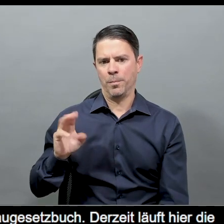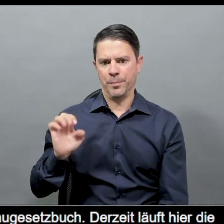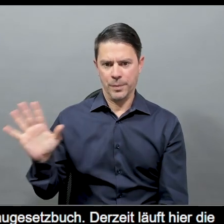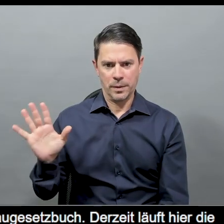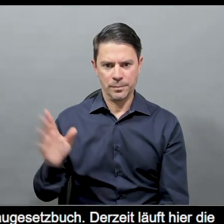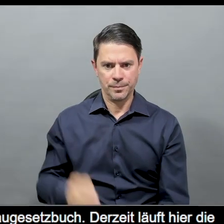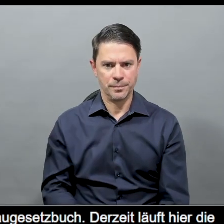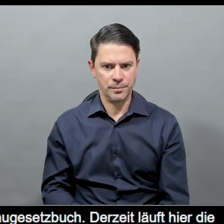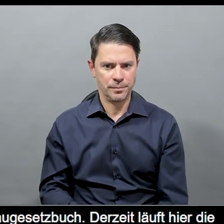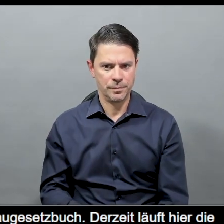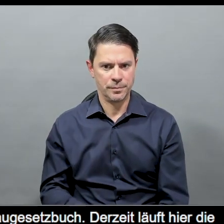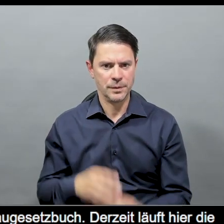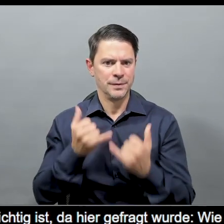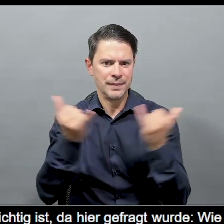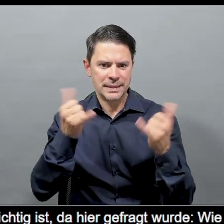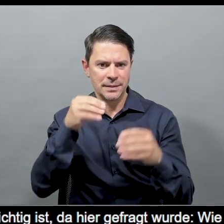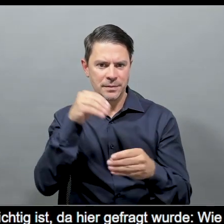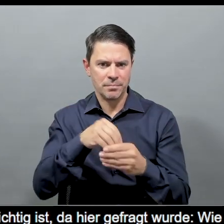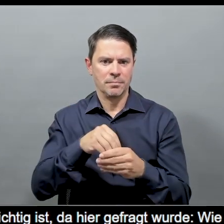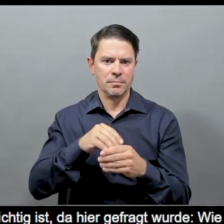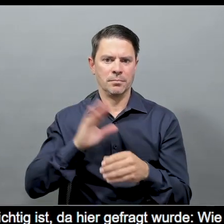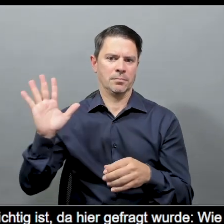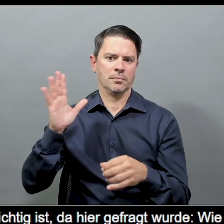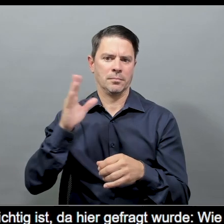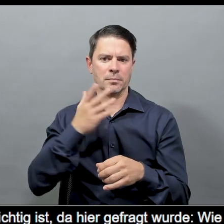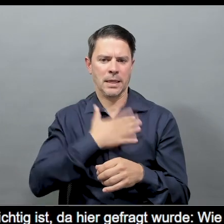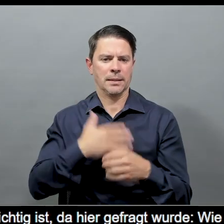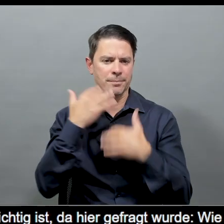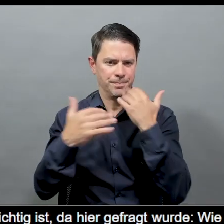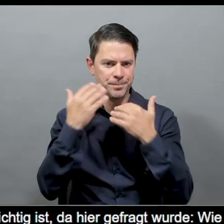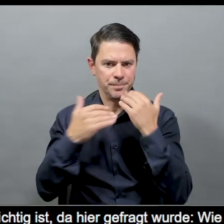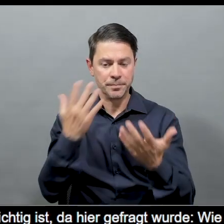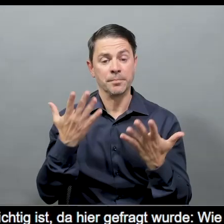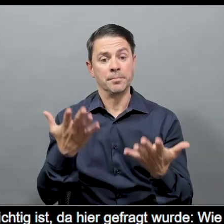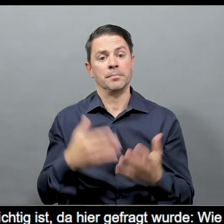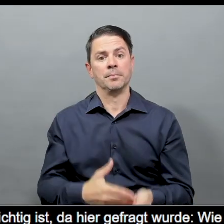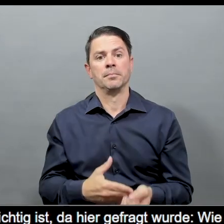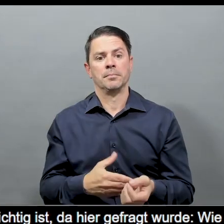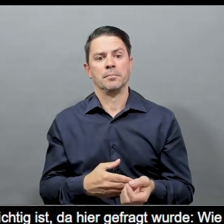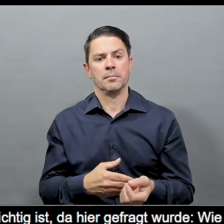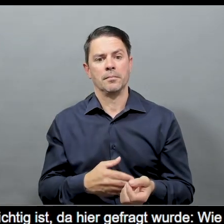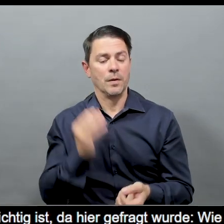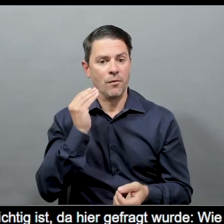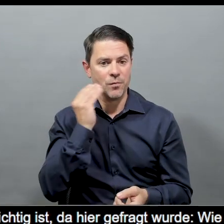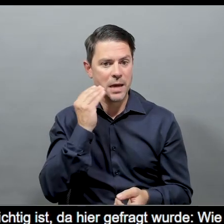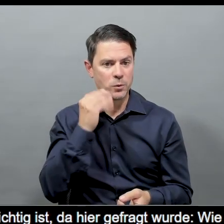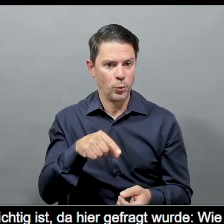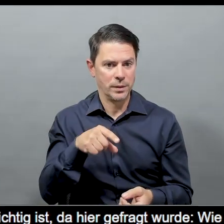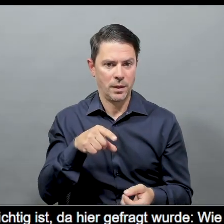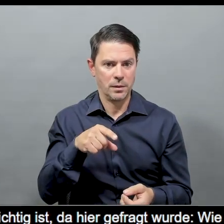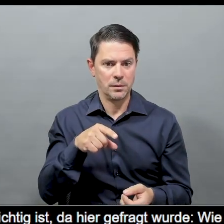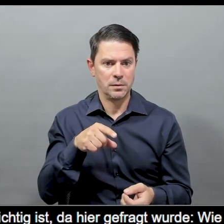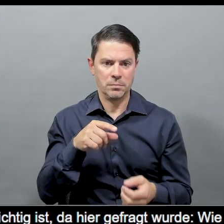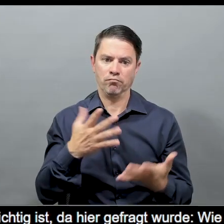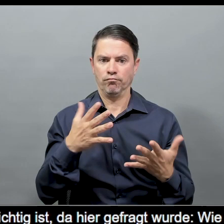für diese Aufgabe zuständig. Dort sind auch die Wohnungen im Besitz. Und aus verschiedenen Gründen kann man das jetzt